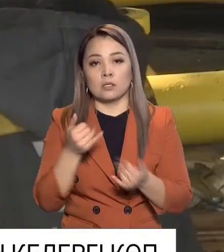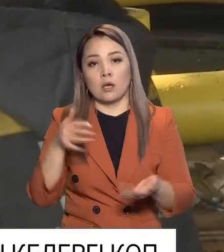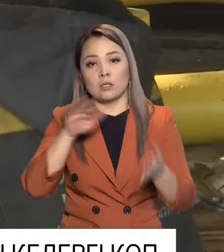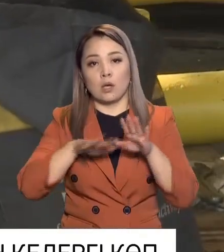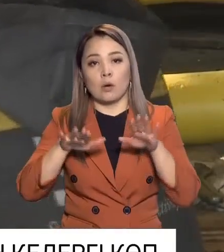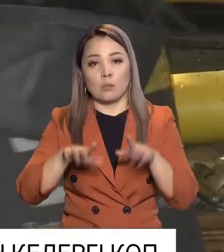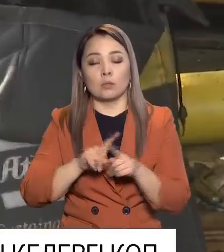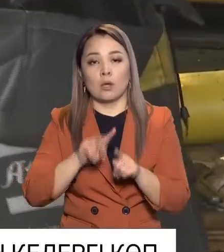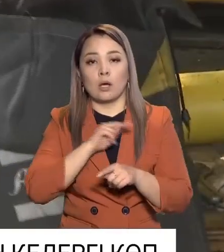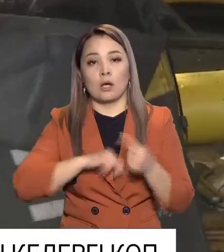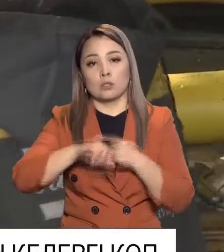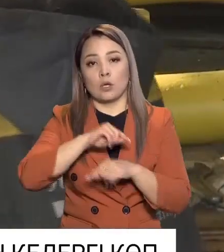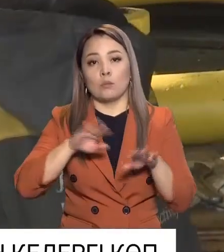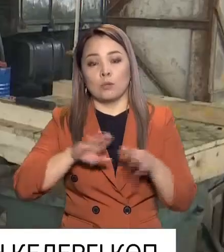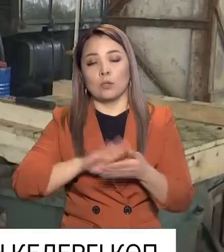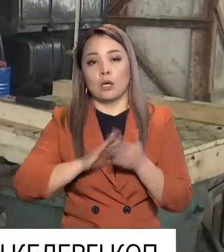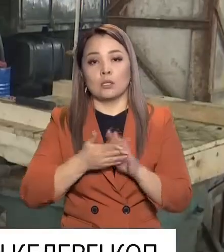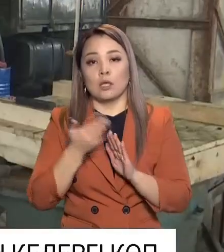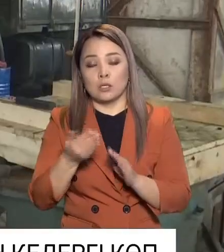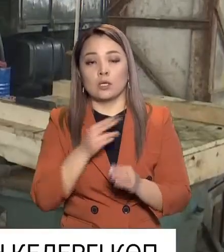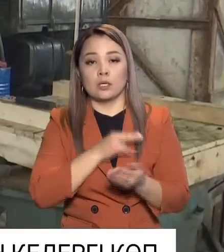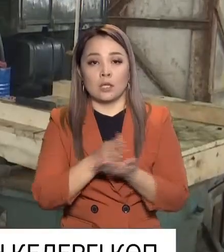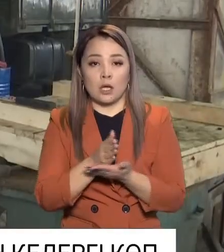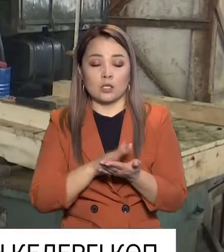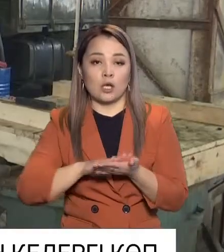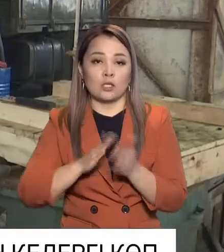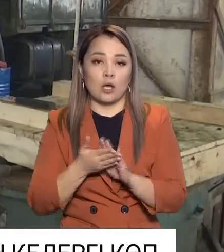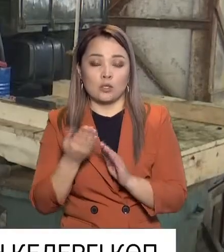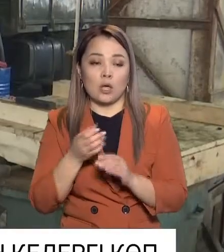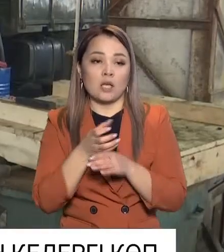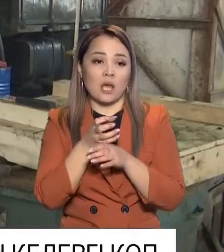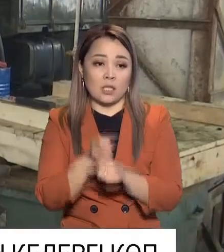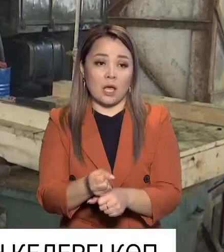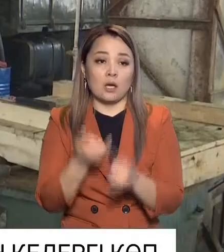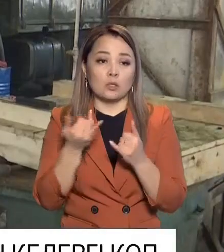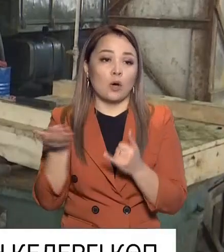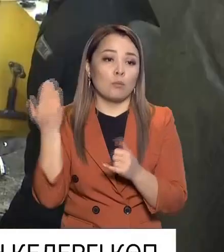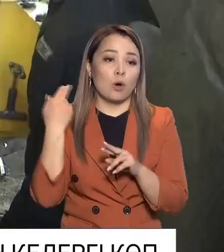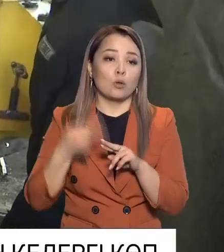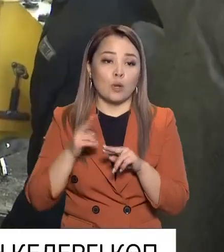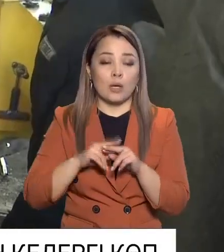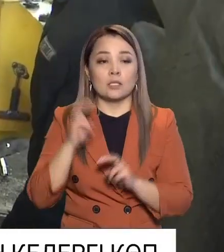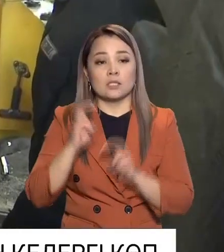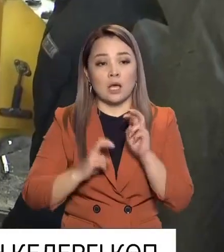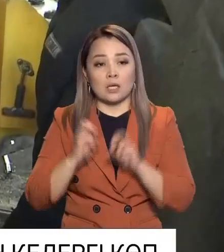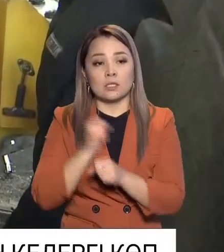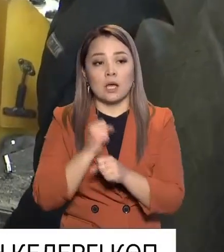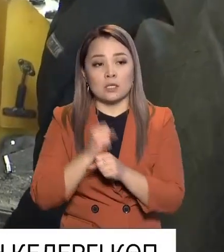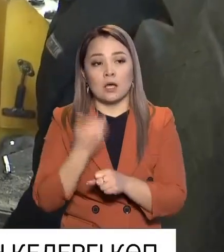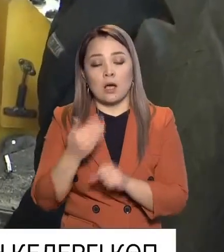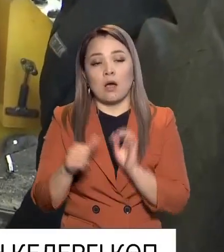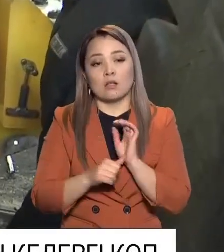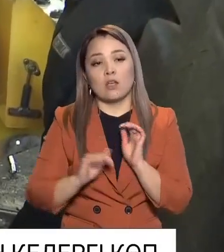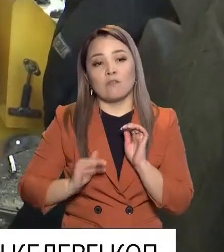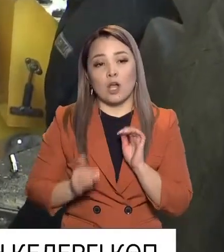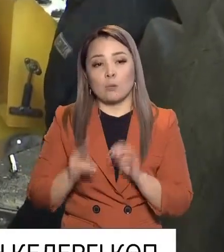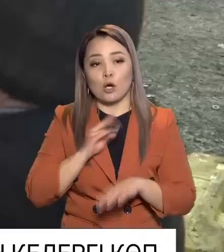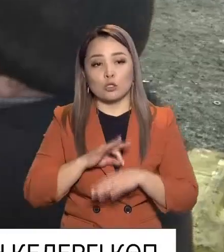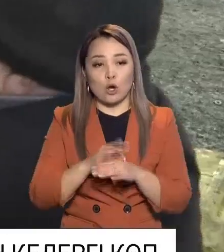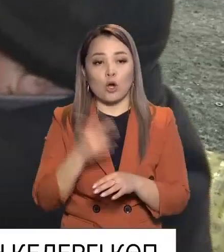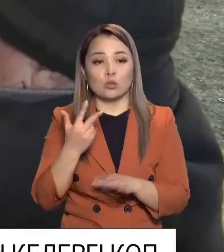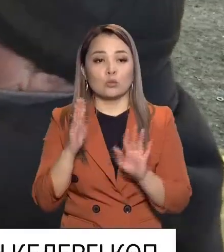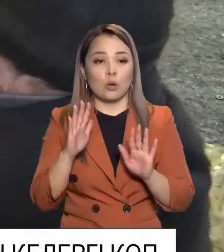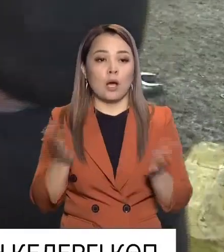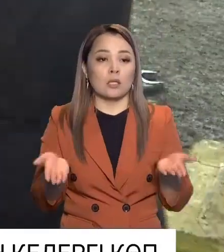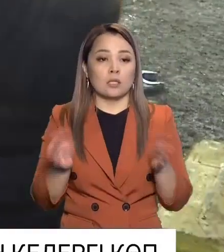де кәсіпорындармен арада соңғы кездері қызмет көрсету жөніндегі келісімшарттар азайған. Бұрын соңында осындағы цехтарда 6 фирма жұмыс істесе, енді соның үшеуі